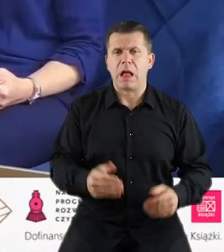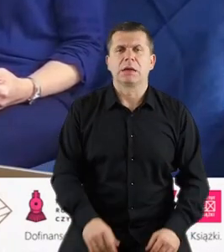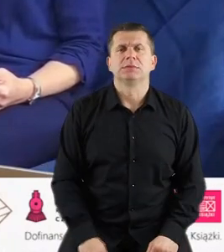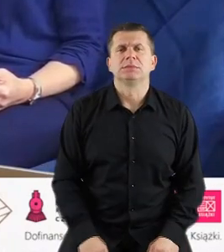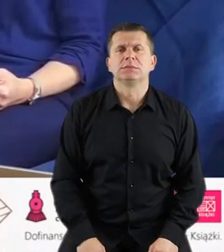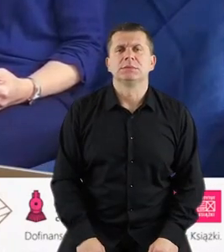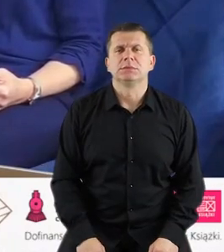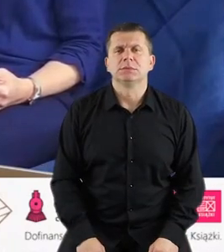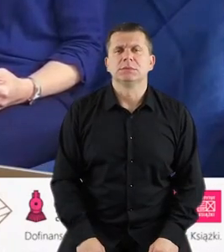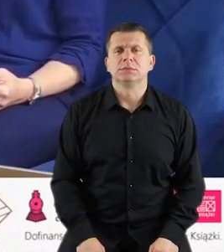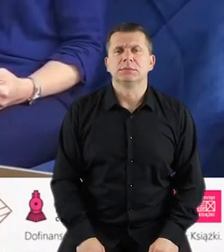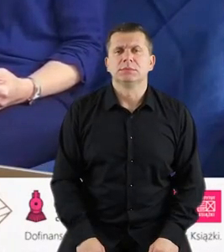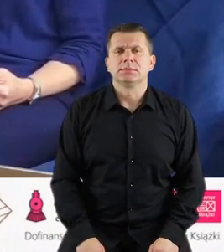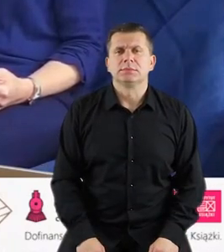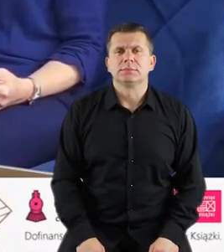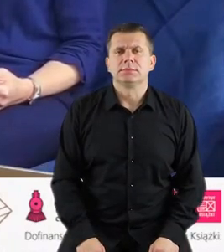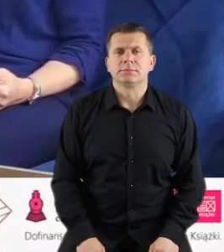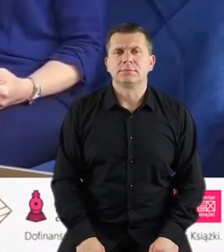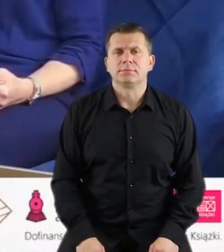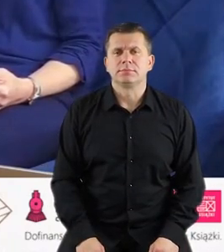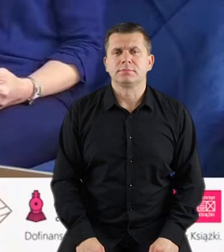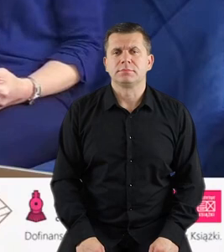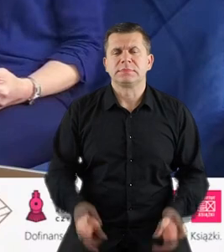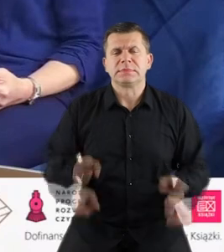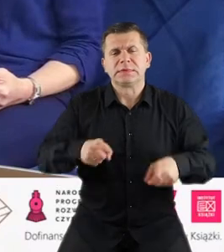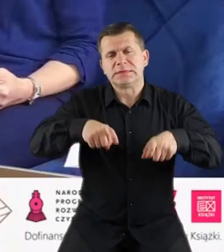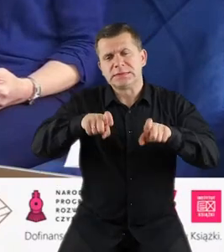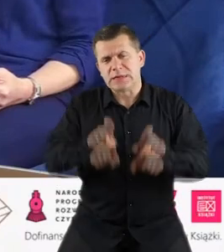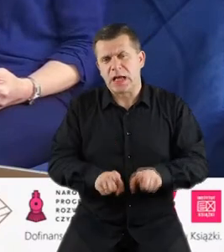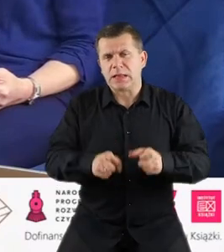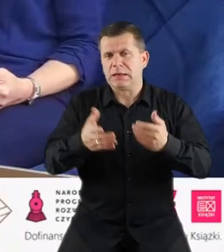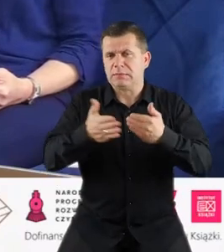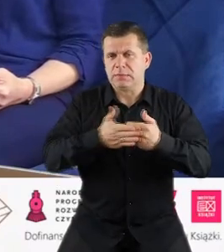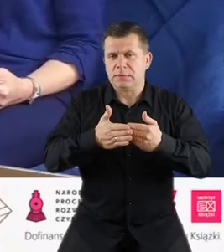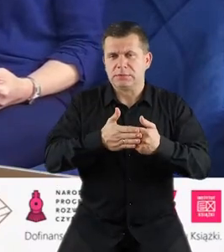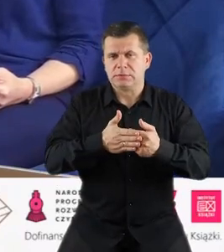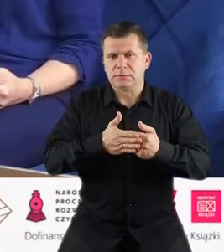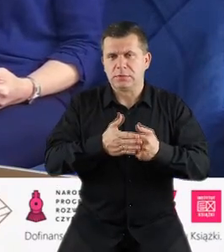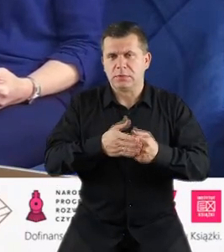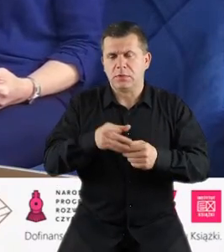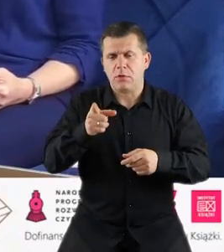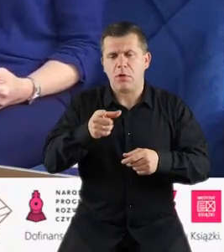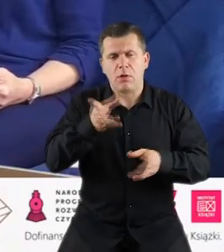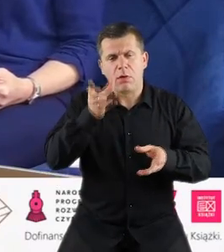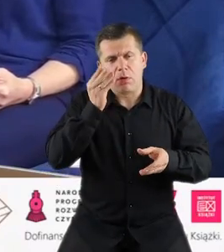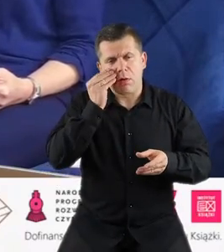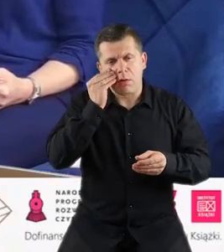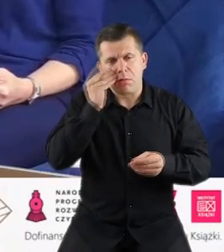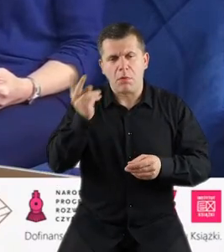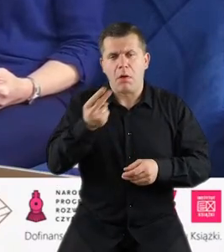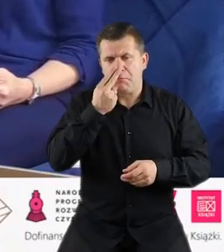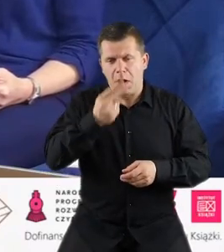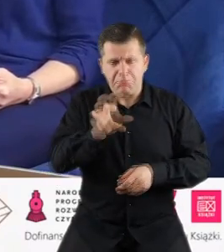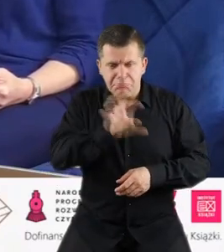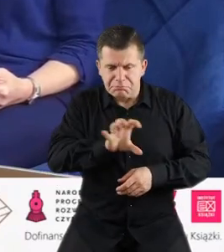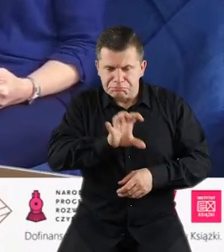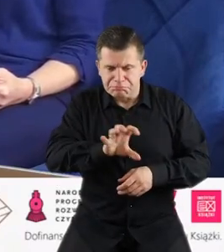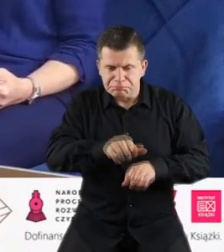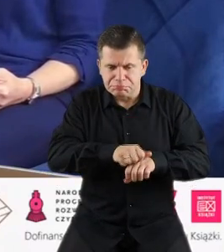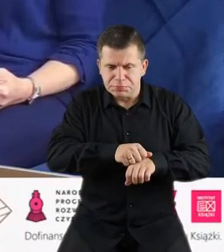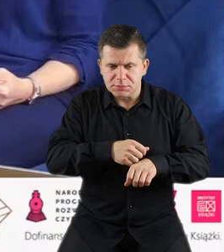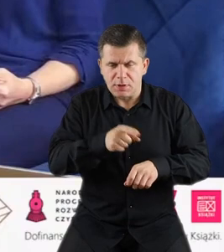wytworna. Przy czym kiedy siada gdzieś blisko niego i ona zasypia, a on może przyjrzeć się jej z